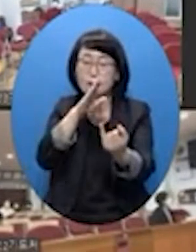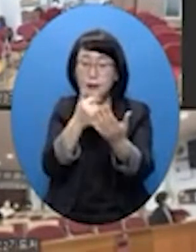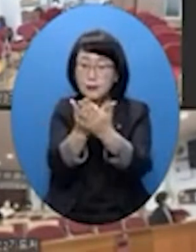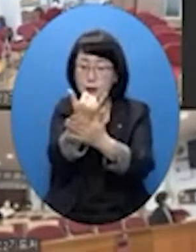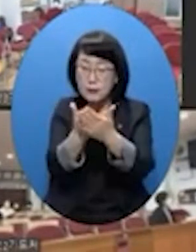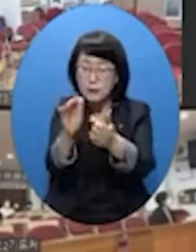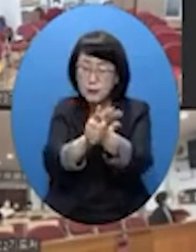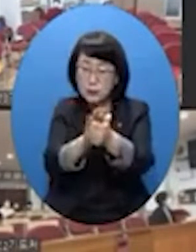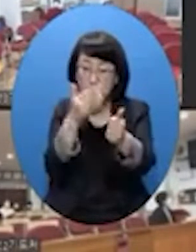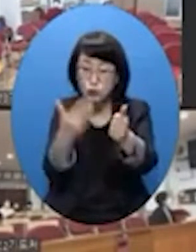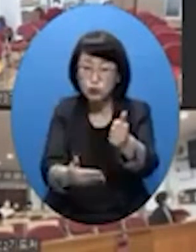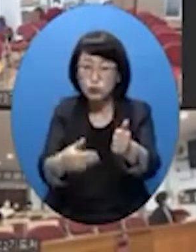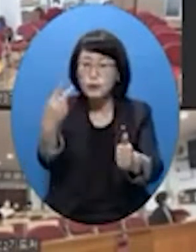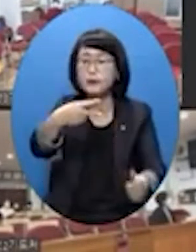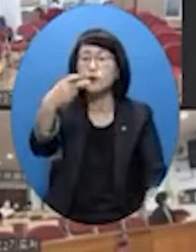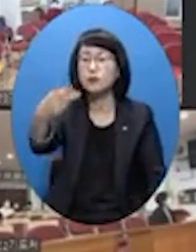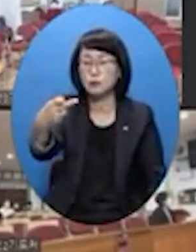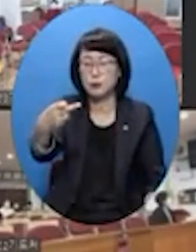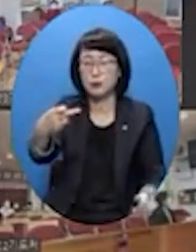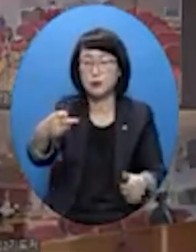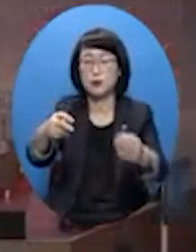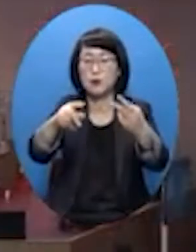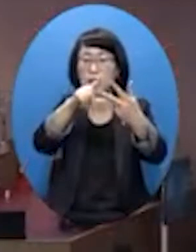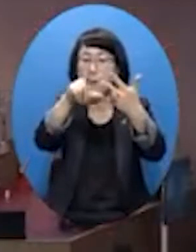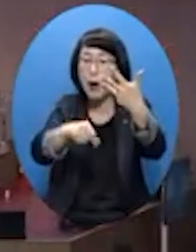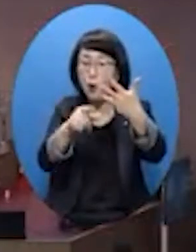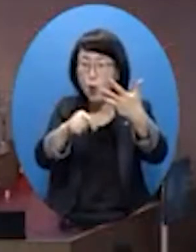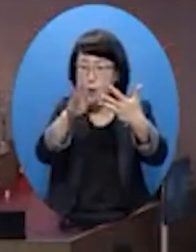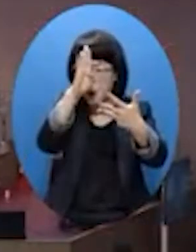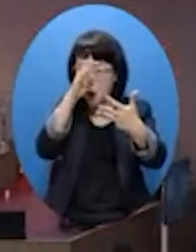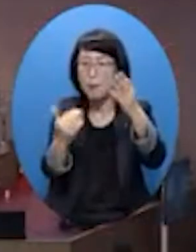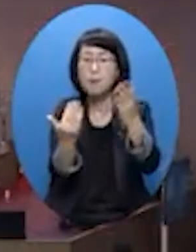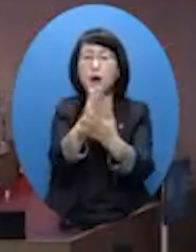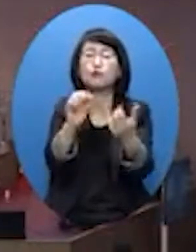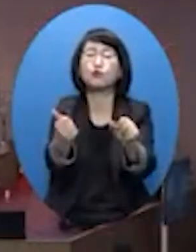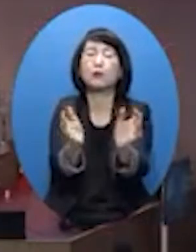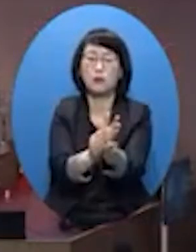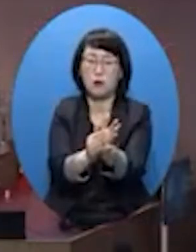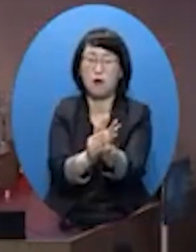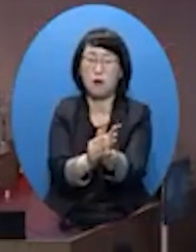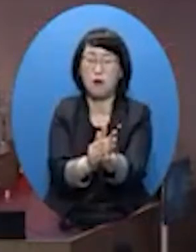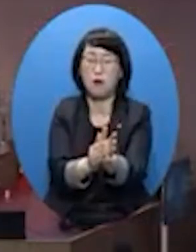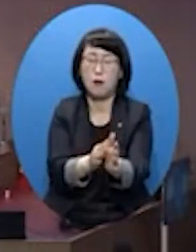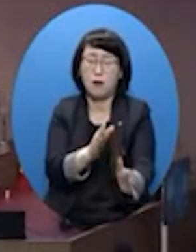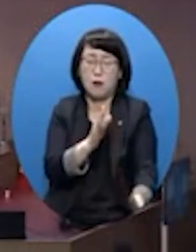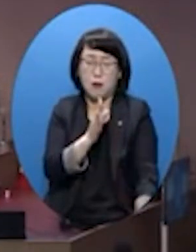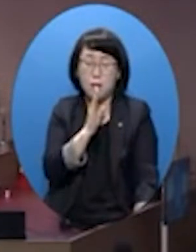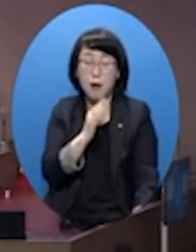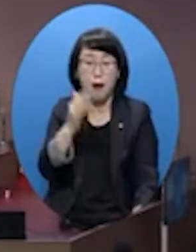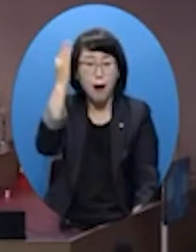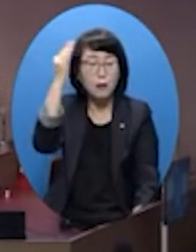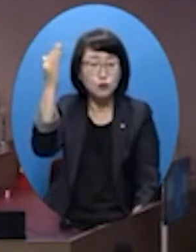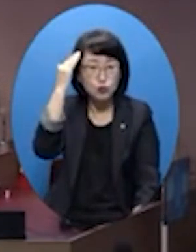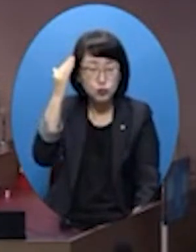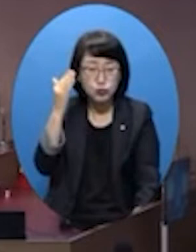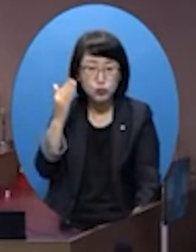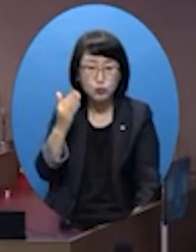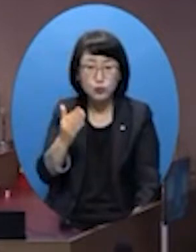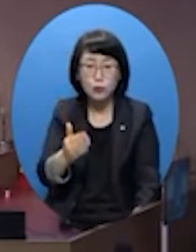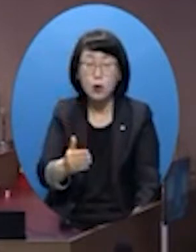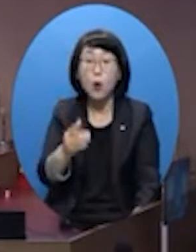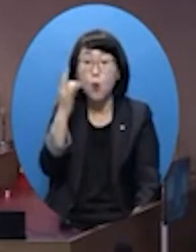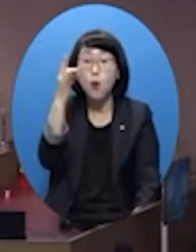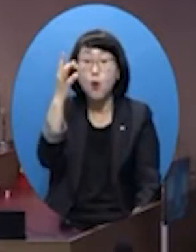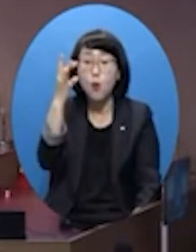가르치다 2012년 8월 풍 적용으로 삶을 마칩니다 당시의 한국 언론에서는 한국 계신게 아프리카 1호 선교사인